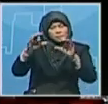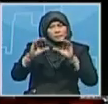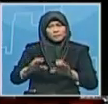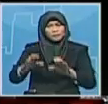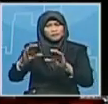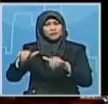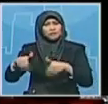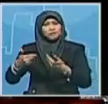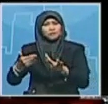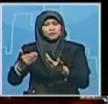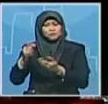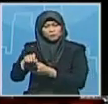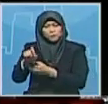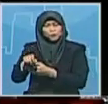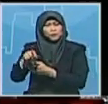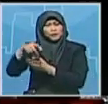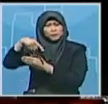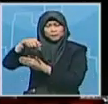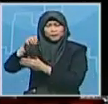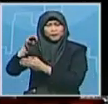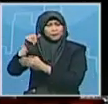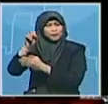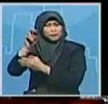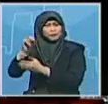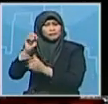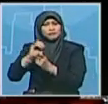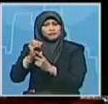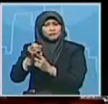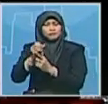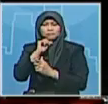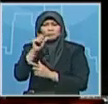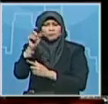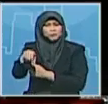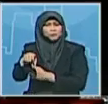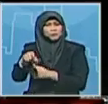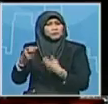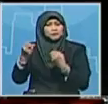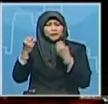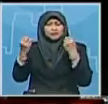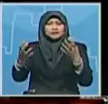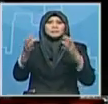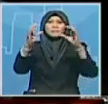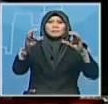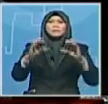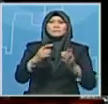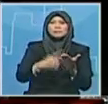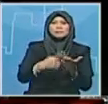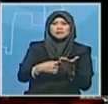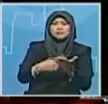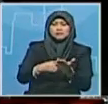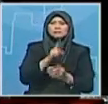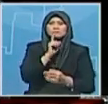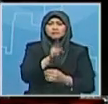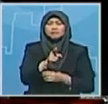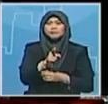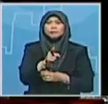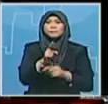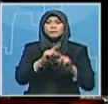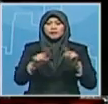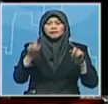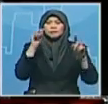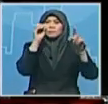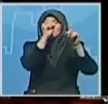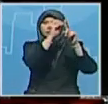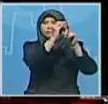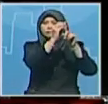bagaimana nak membayar, perlu pampasan ataupun tidak, perlu extension. Banyak kaedah yang kita bincangkan sebenarnya. Tapi yang penting